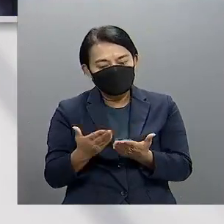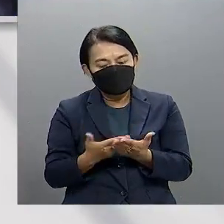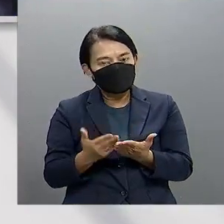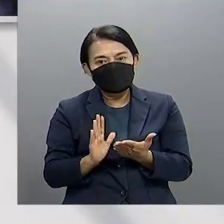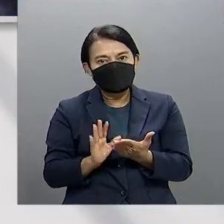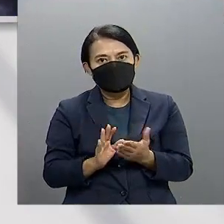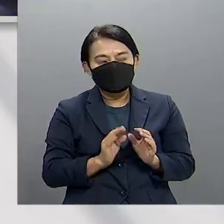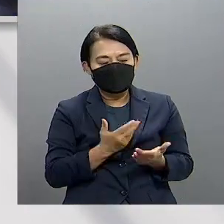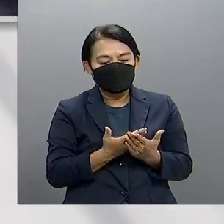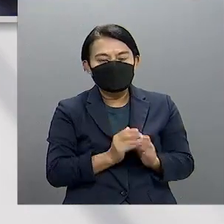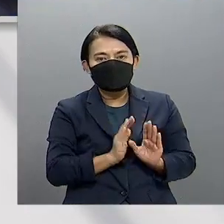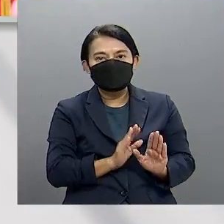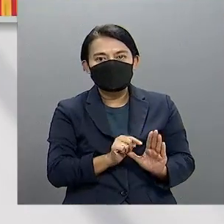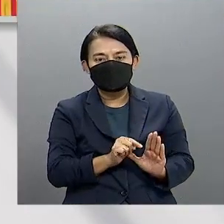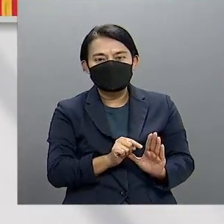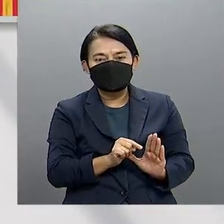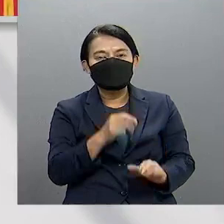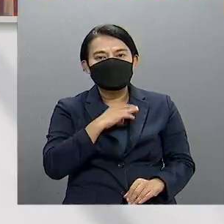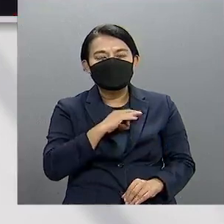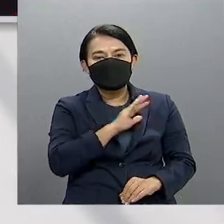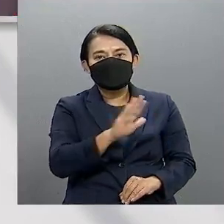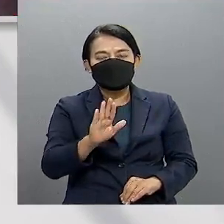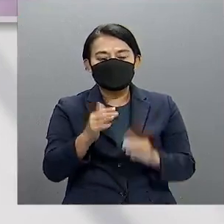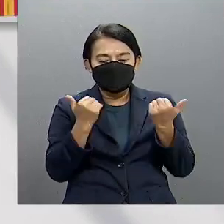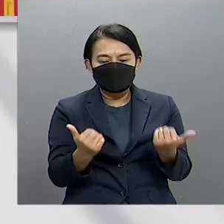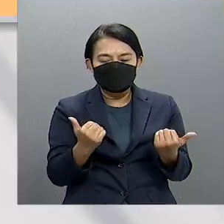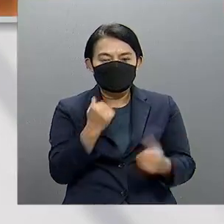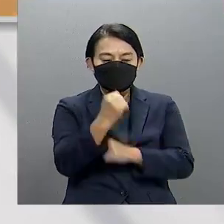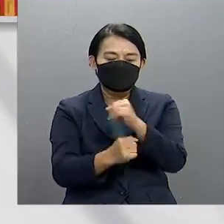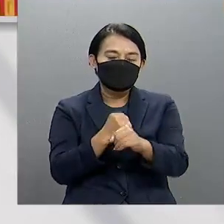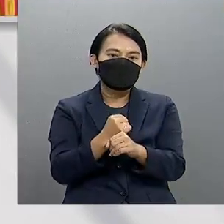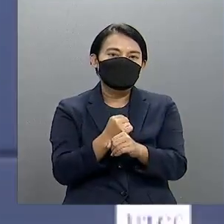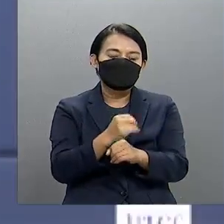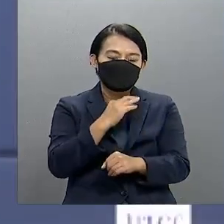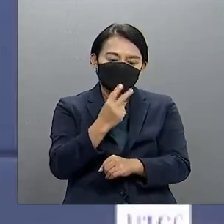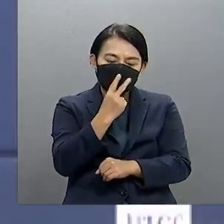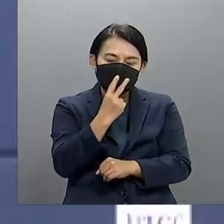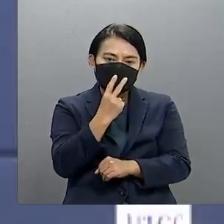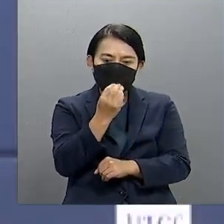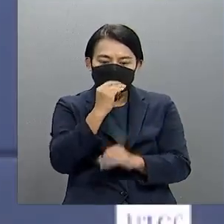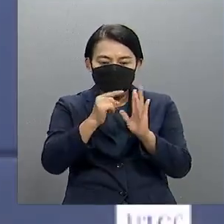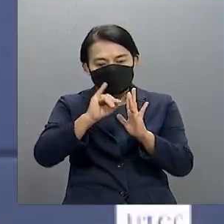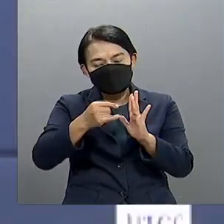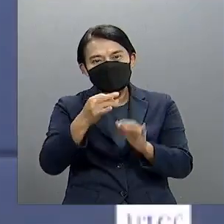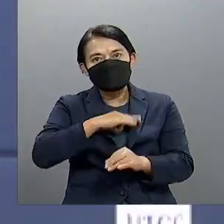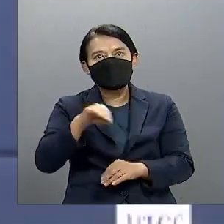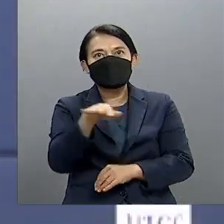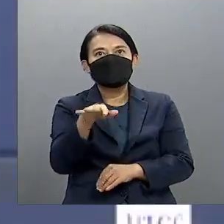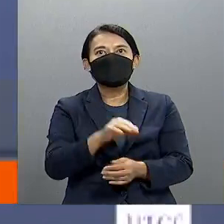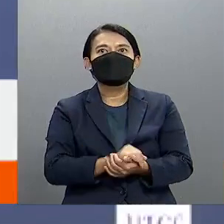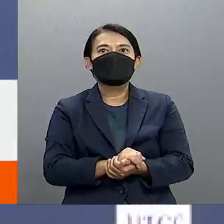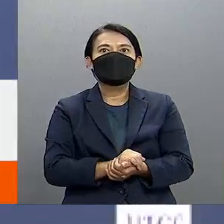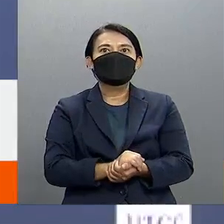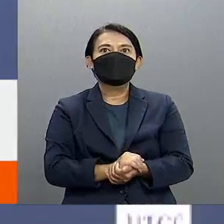เพราะฉะนั้นไม่แปลกใจนะคะว่าเทศกาลกินเจปีนี้มันก็เลยไม่คึกคักค่ะ จากการสำรวจเทศกาลกินเจที่ขยายตัว